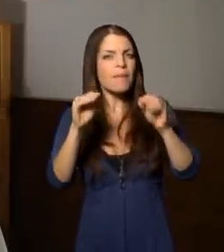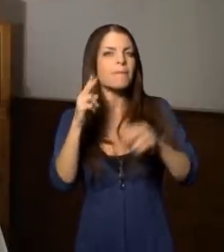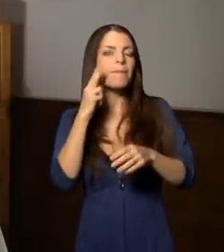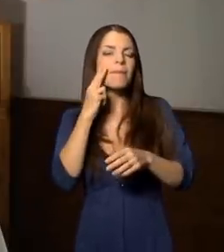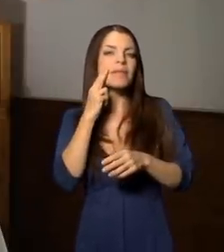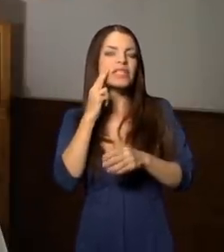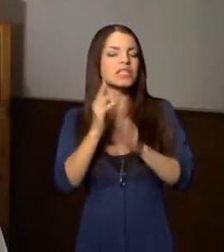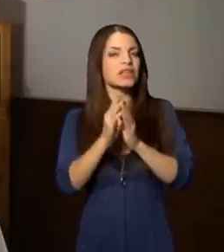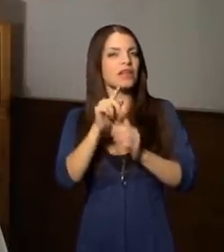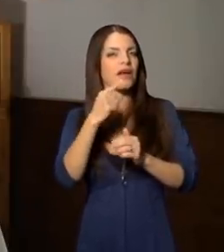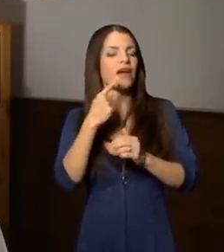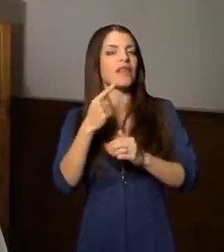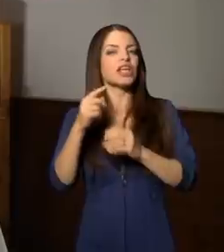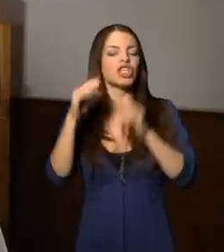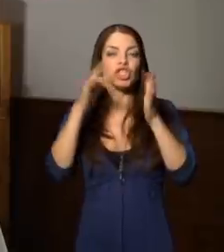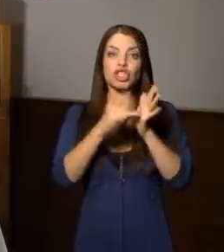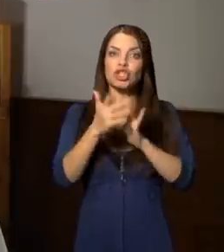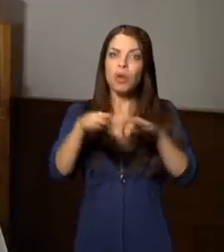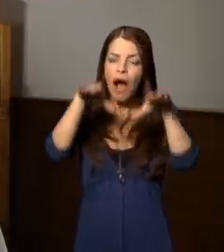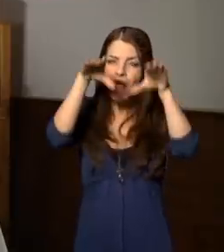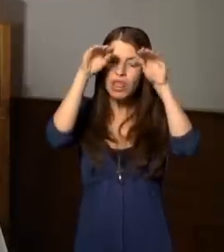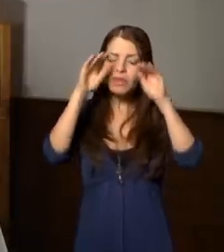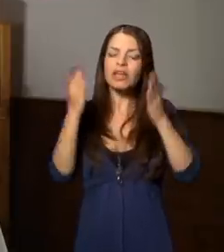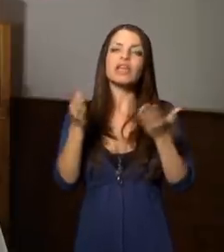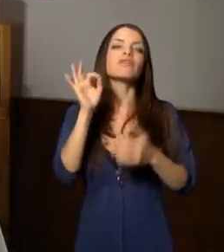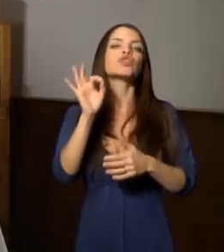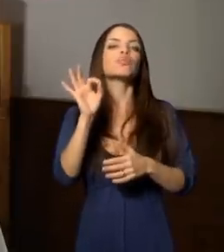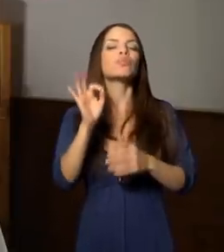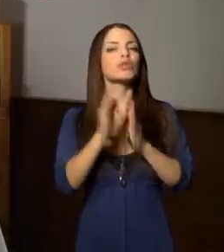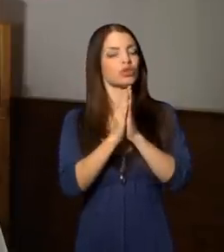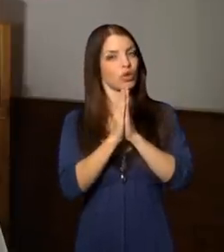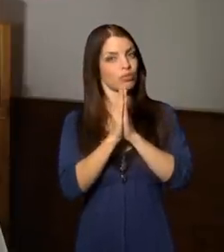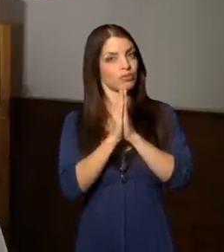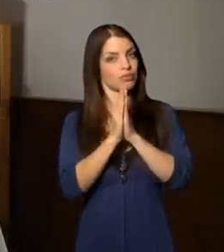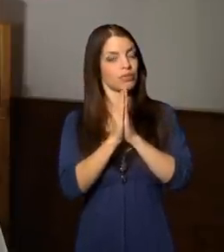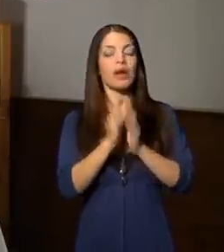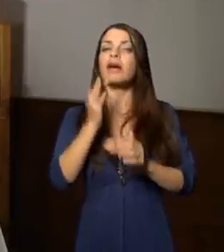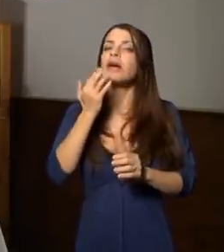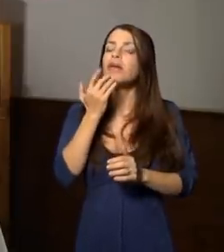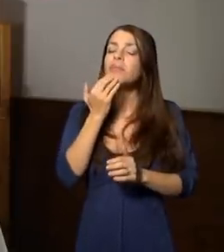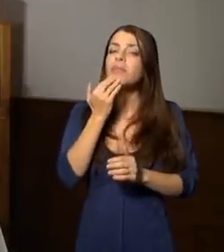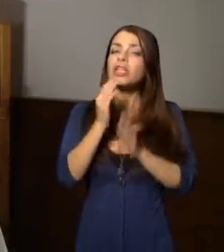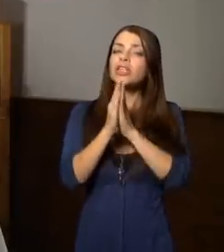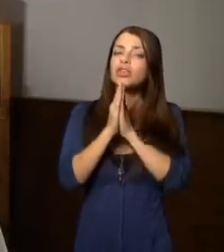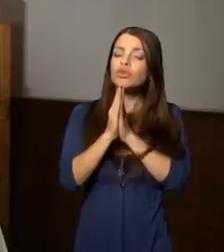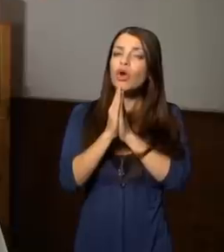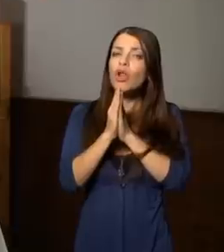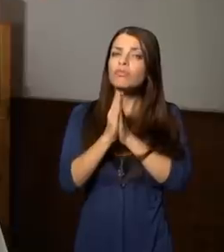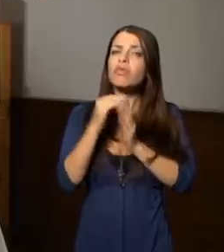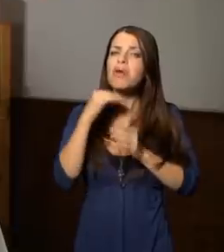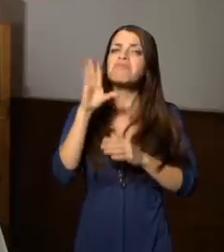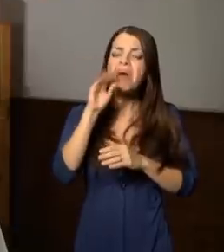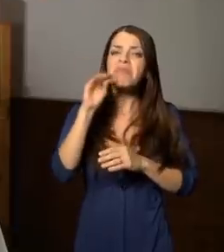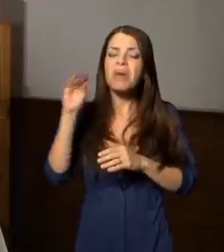Ġesu qalilna bli ma spirtu għandu jitlob in-nisrani. Intom u titolbu, tqogħdux tlabalbu bħal